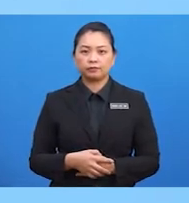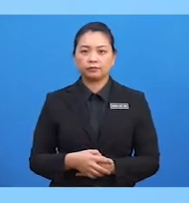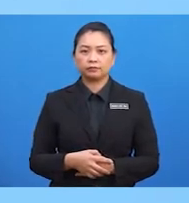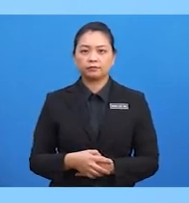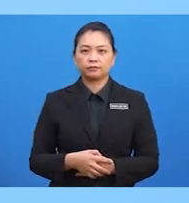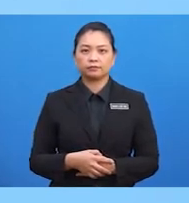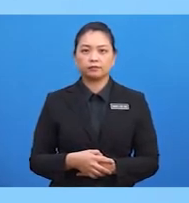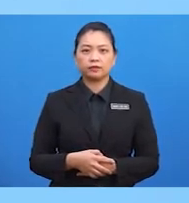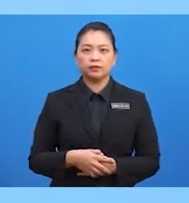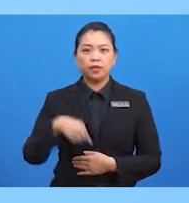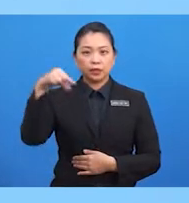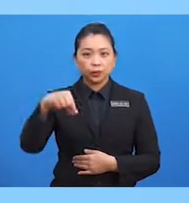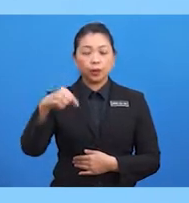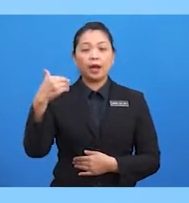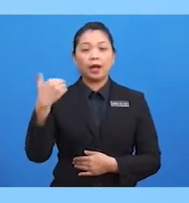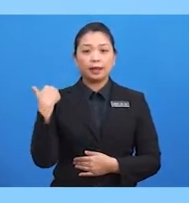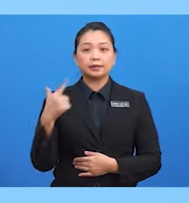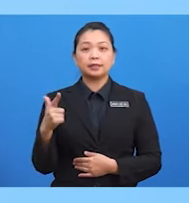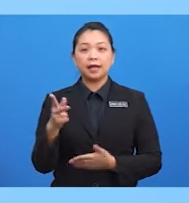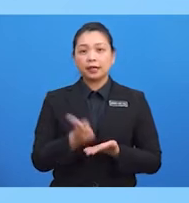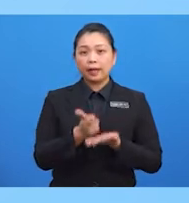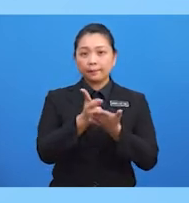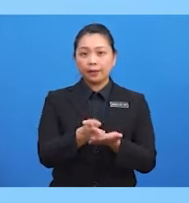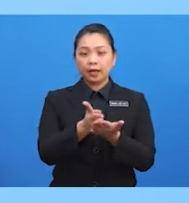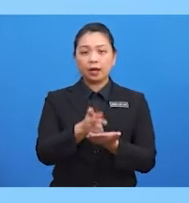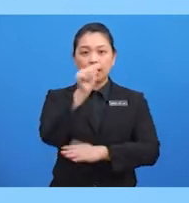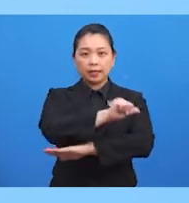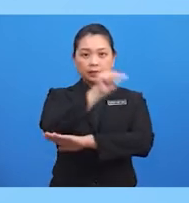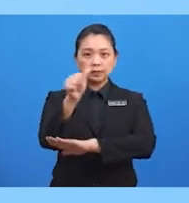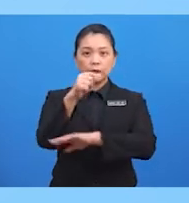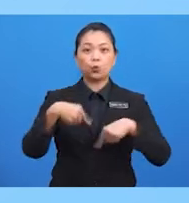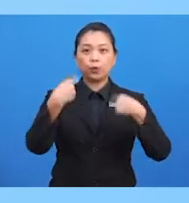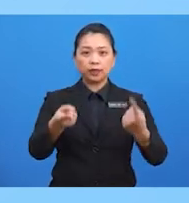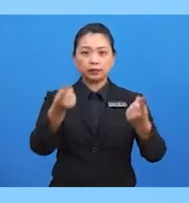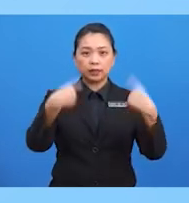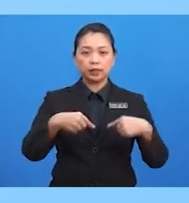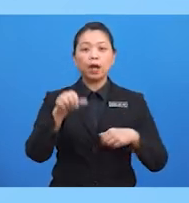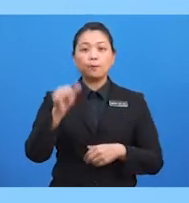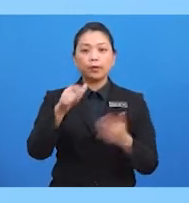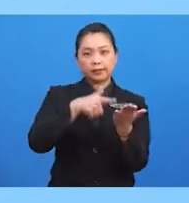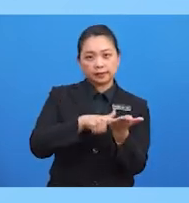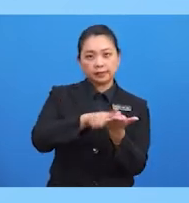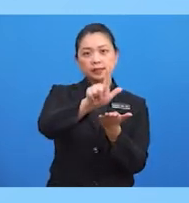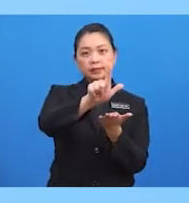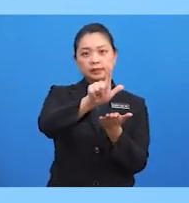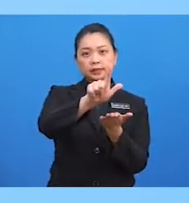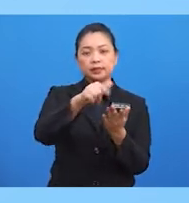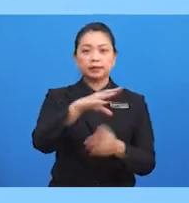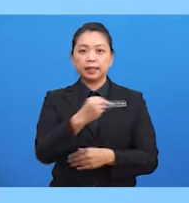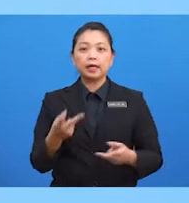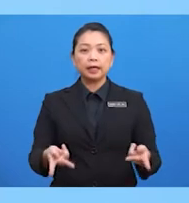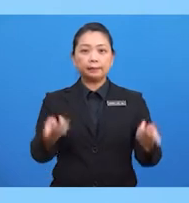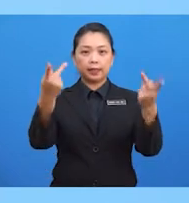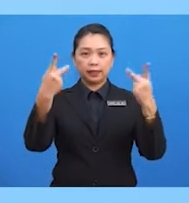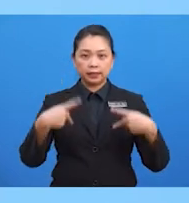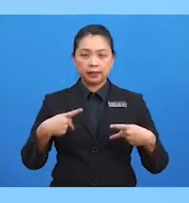Q adalah kapal angkasa ulang-alik. Ia boleh dilancarkan dan kembali